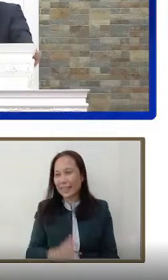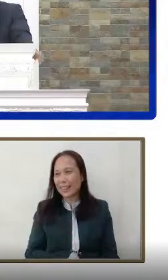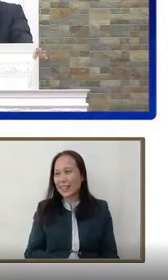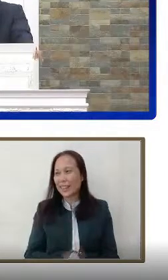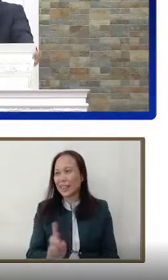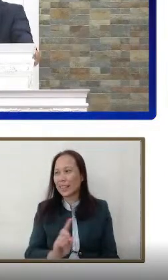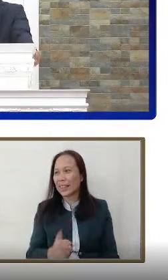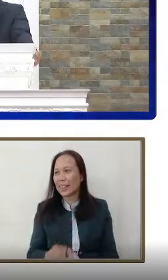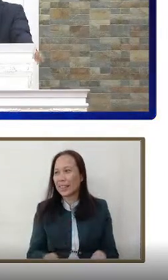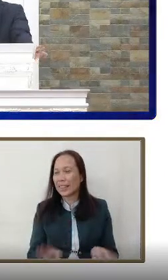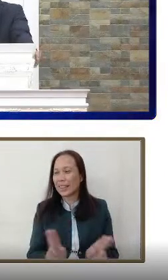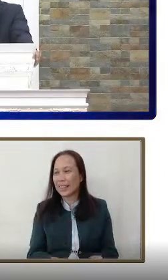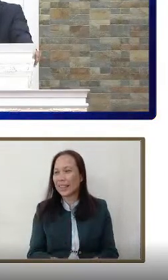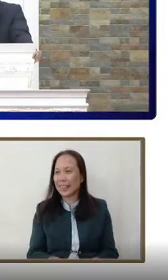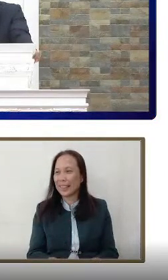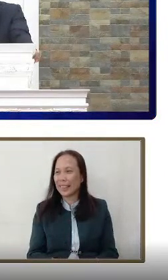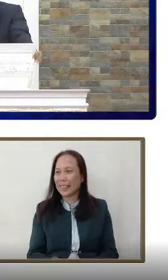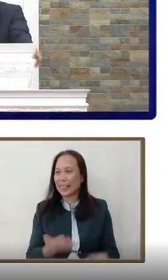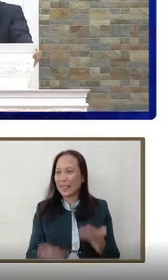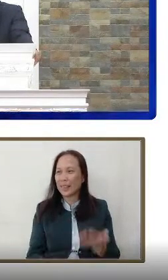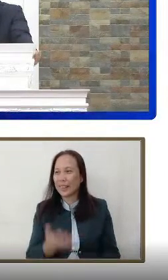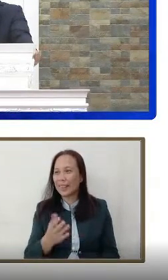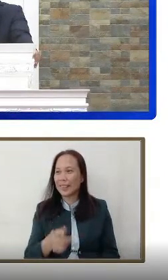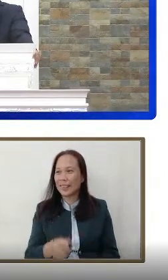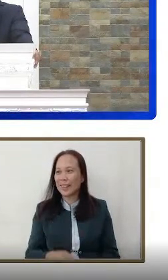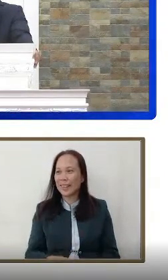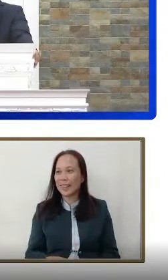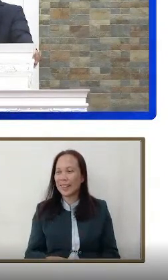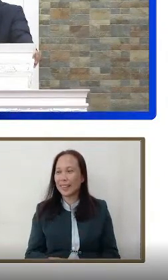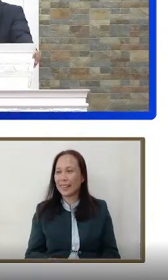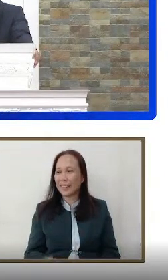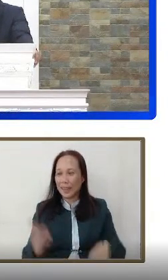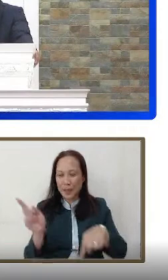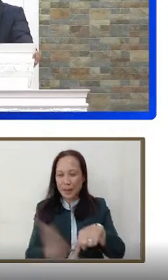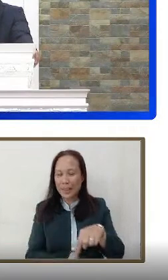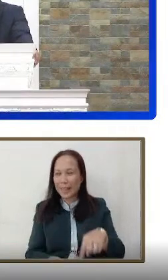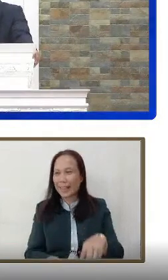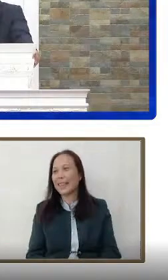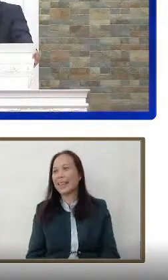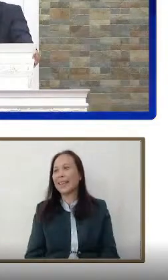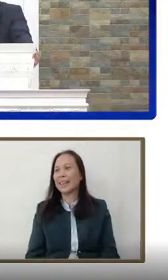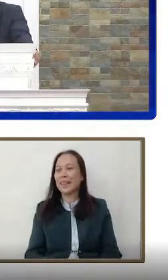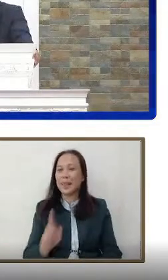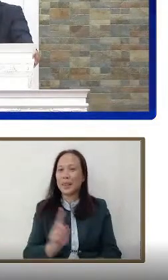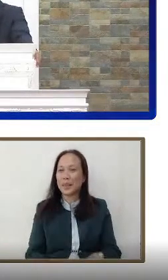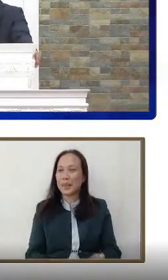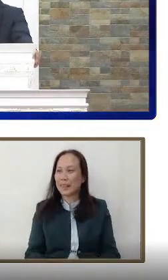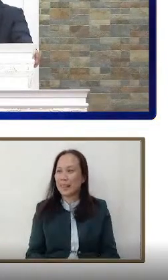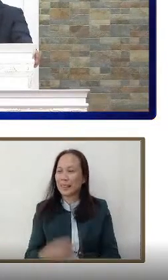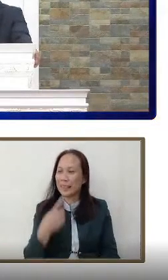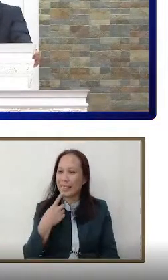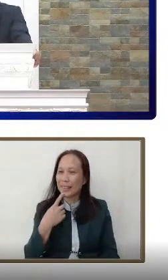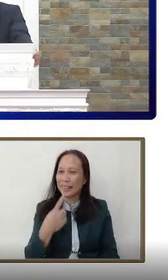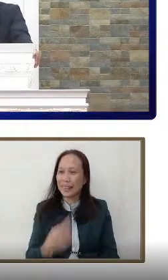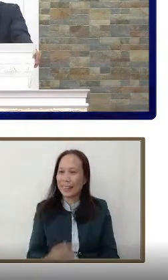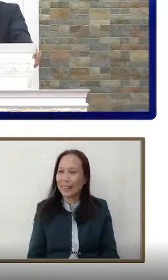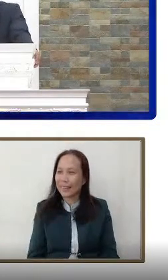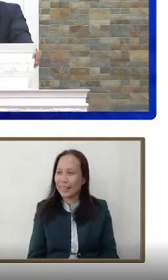eh. Hindi ko alam si Gumabay kung pinalo na. Pero siya pa lang ang pinapalo kasi siya ang promotor.